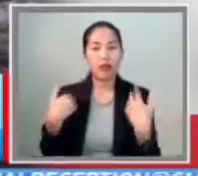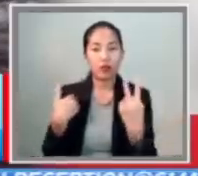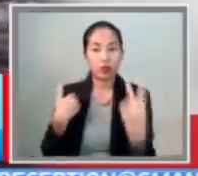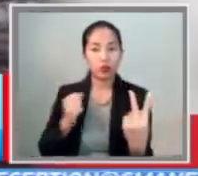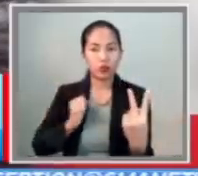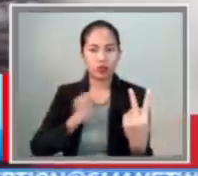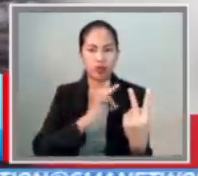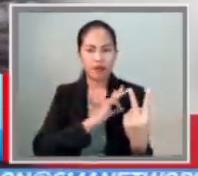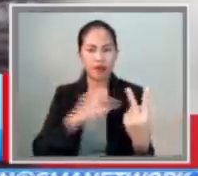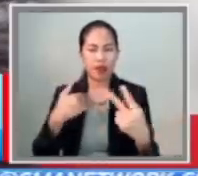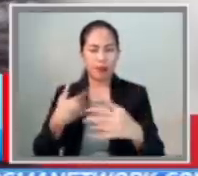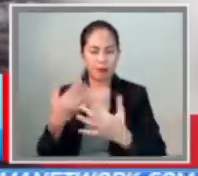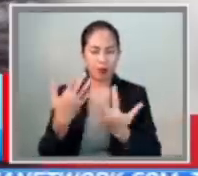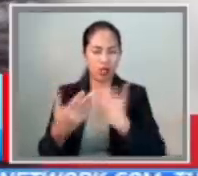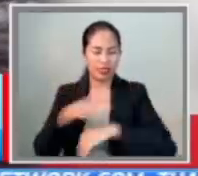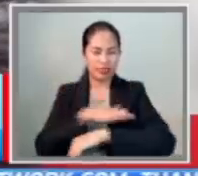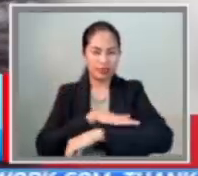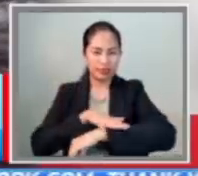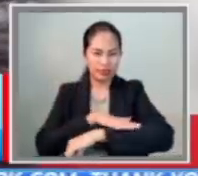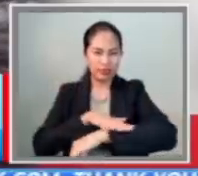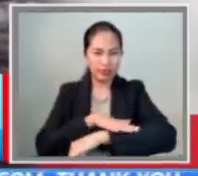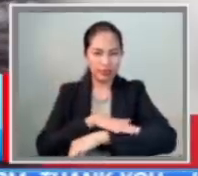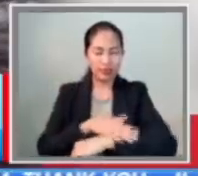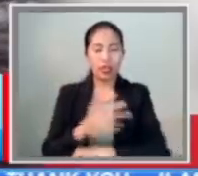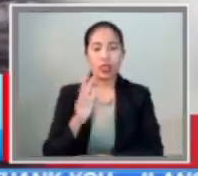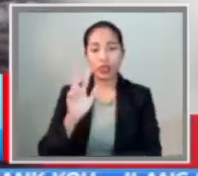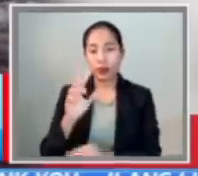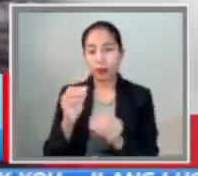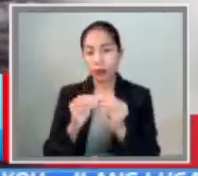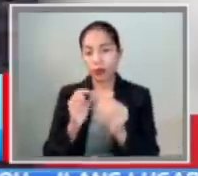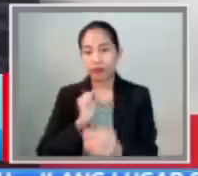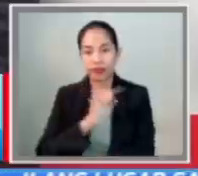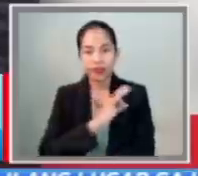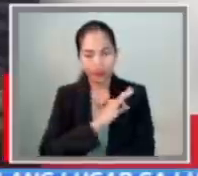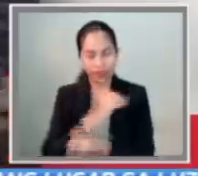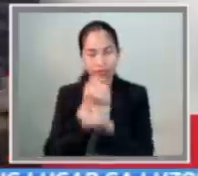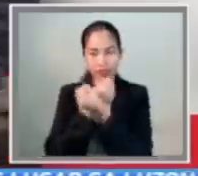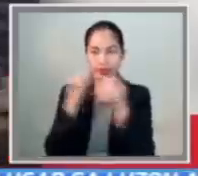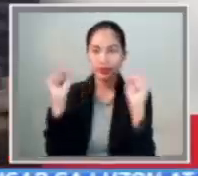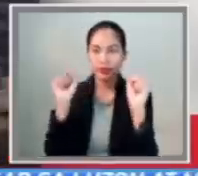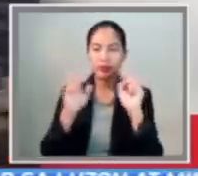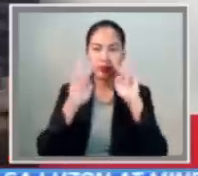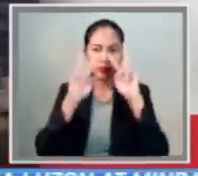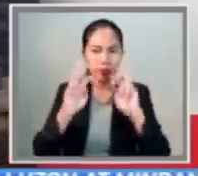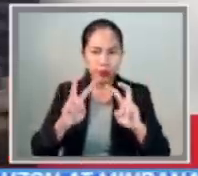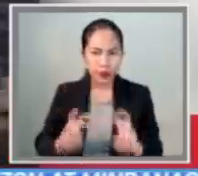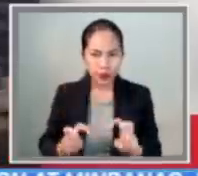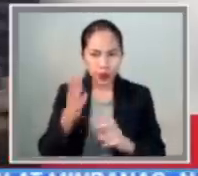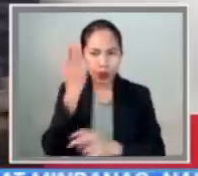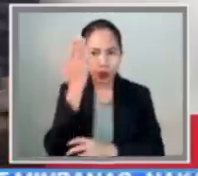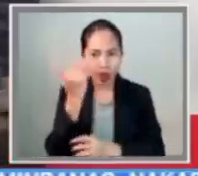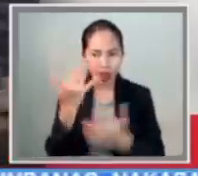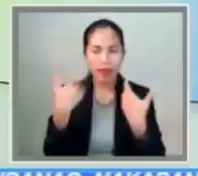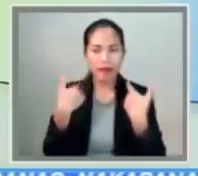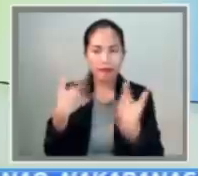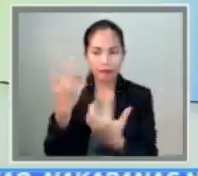Maayos naman ang lagay ng 3 pang crew. Iniimbestigahan pa ng mga otoridad ang pinagmulan ng apoy.